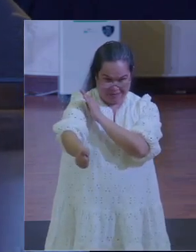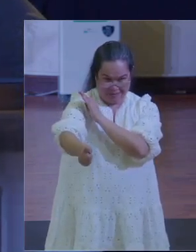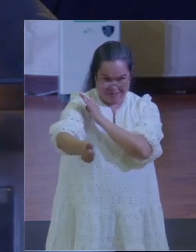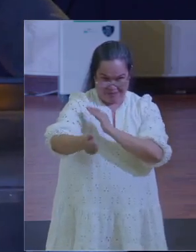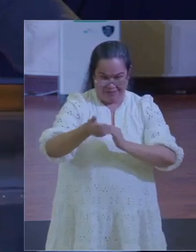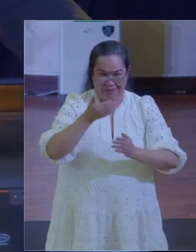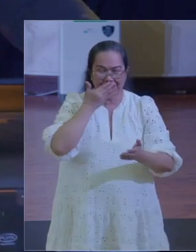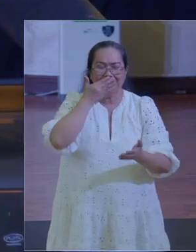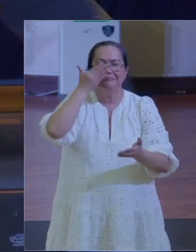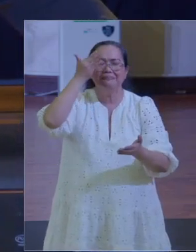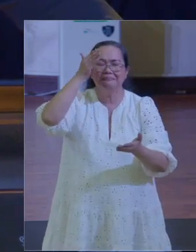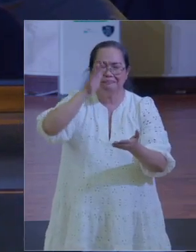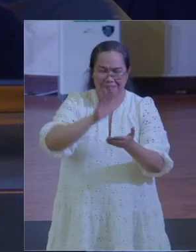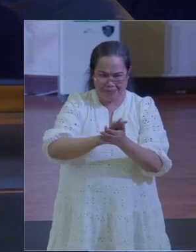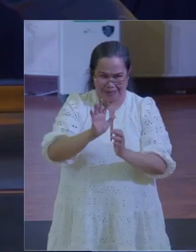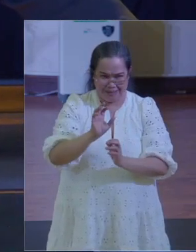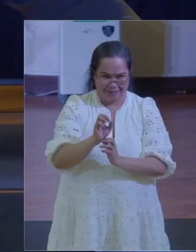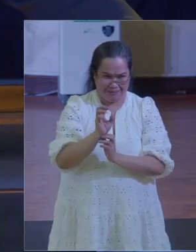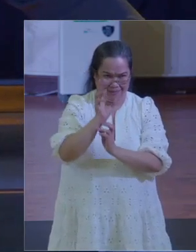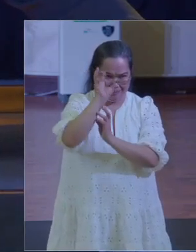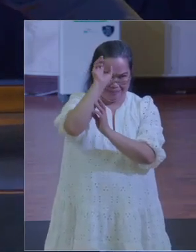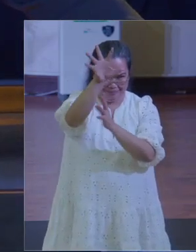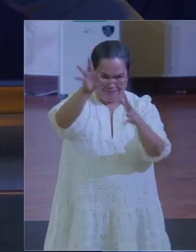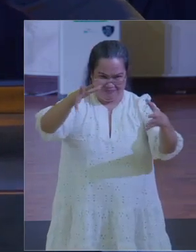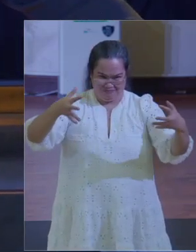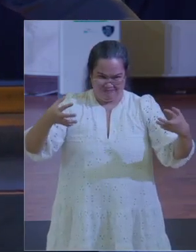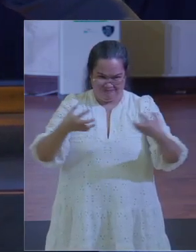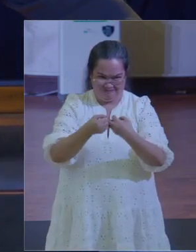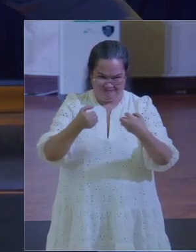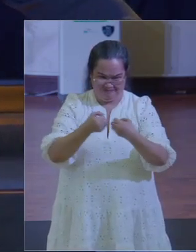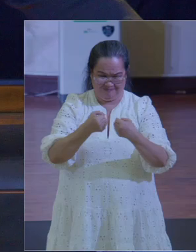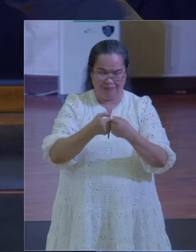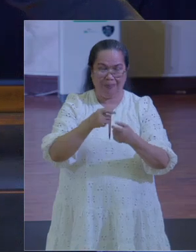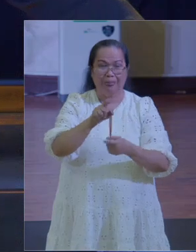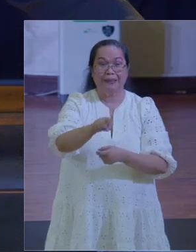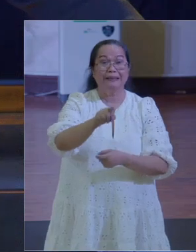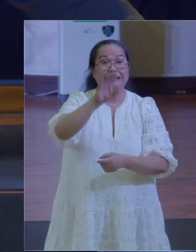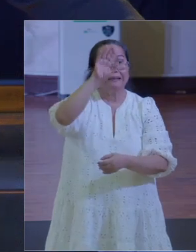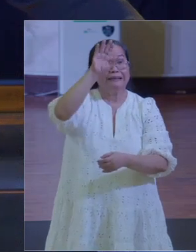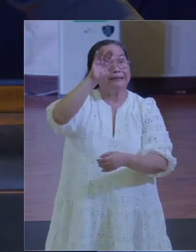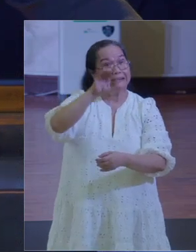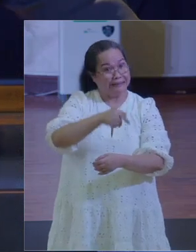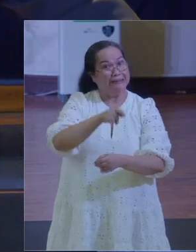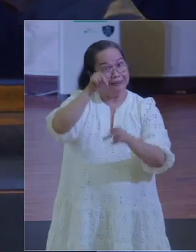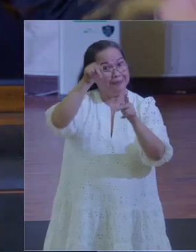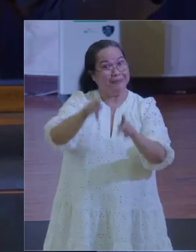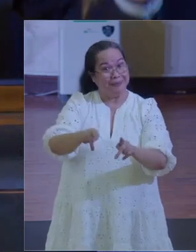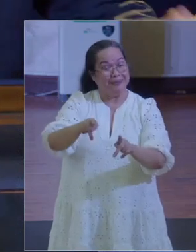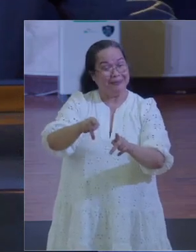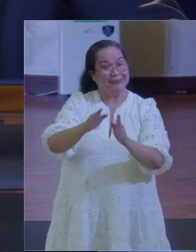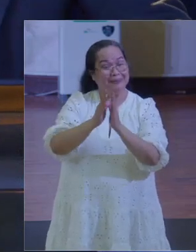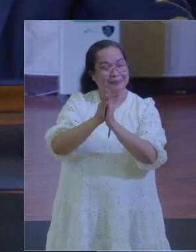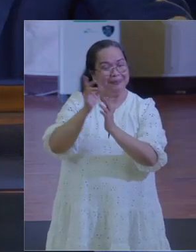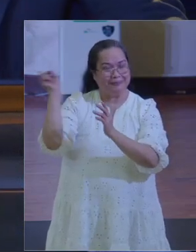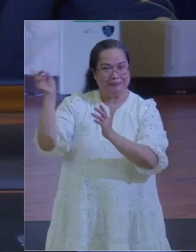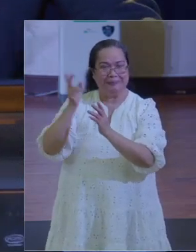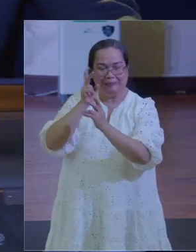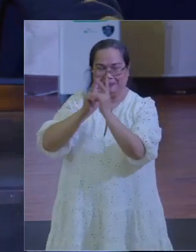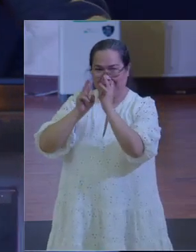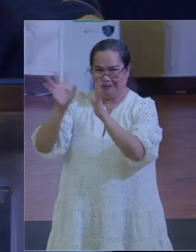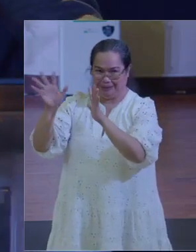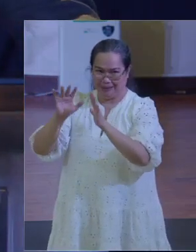basketball brawler. So sad, that guy. And I'm praying that I could visit him in